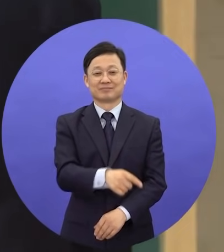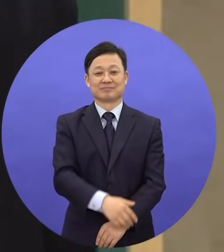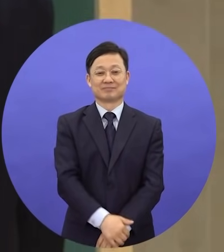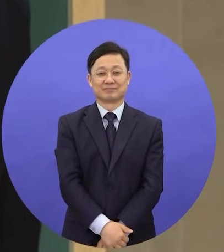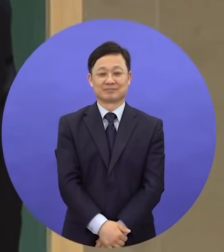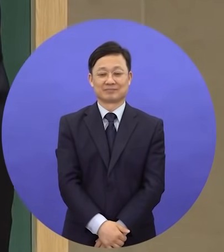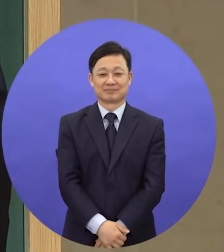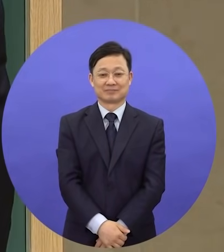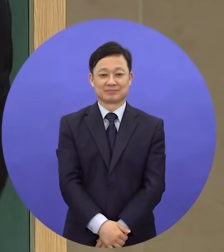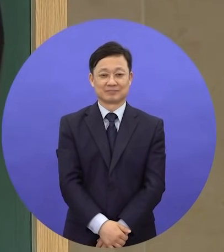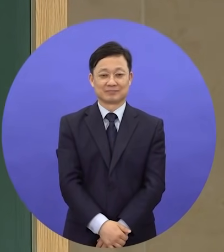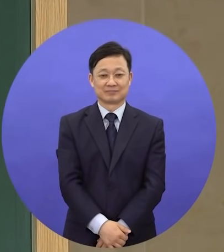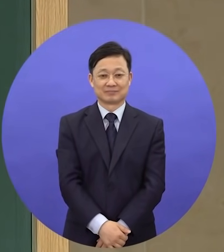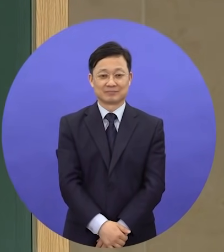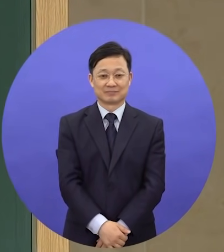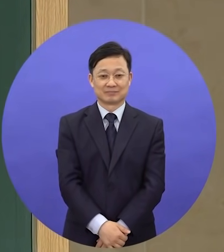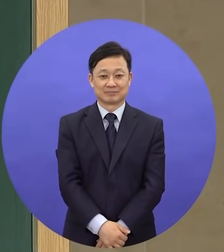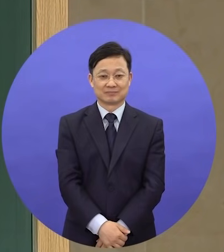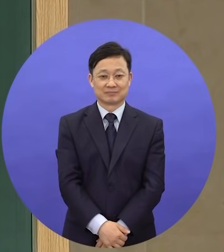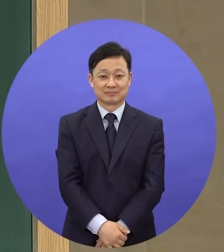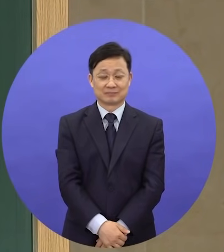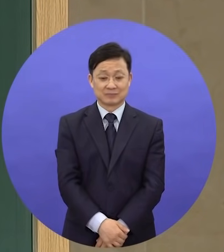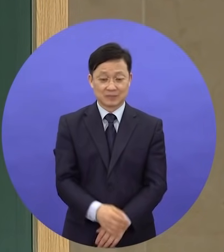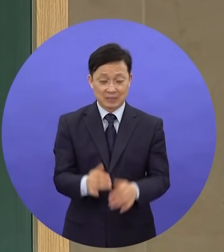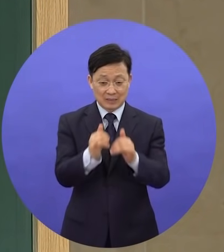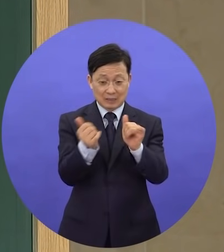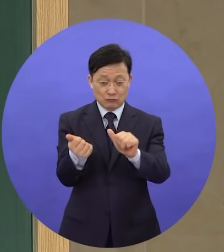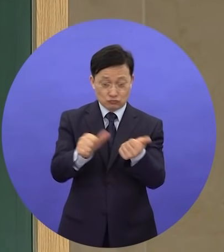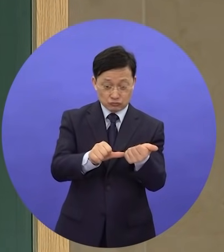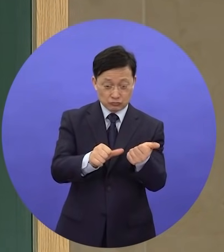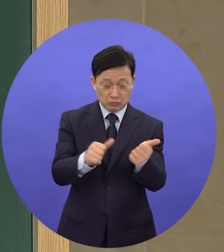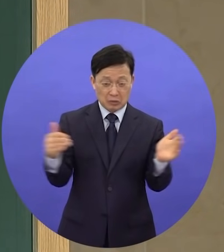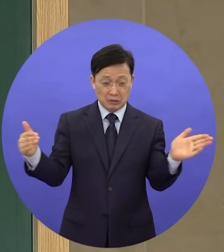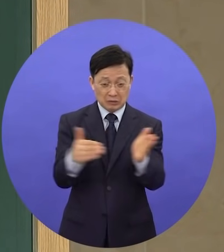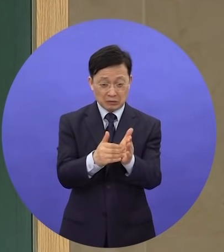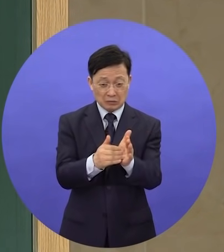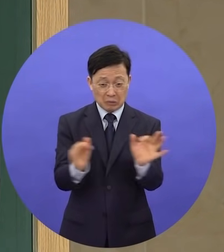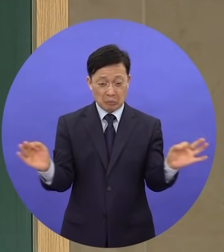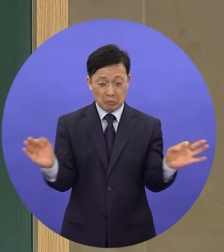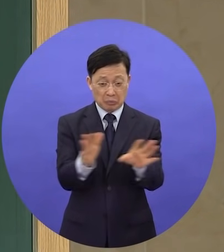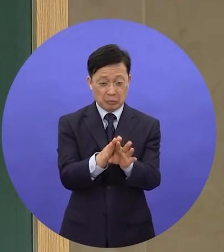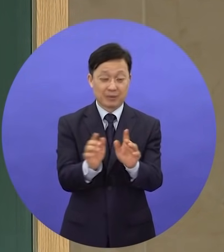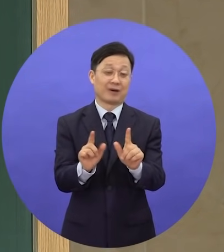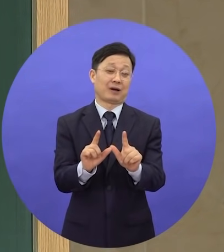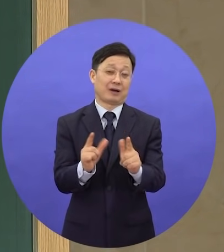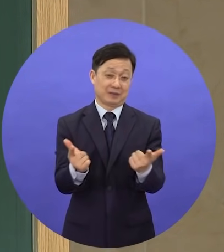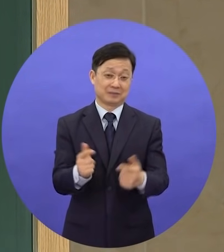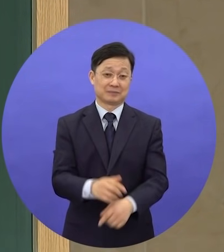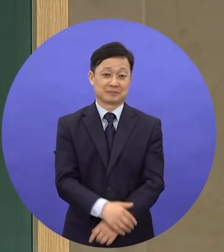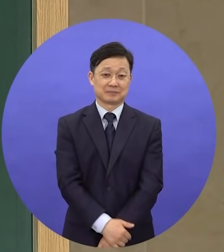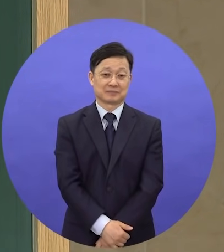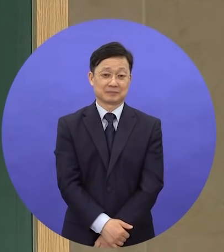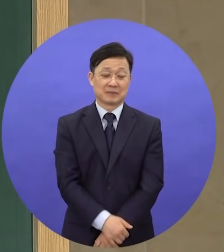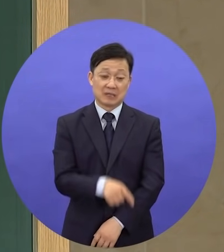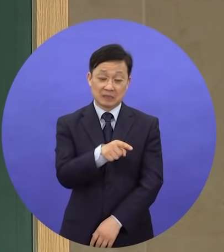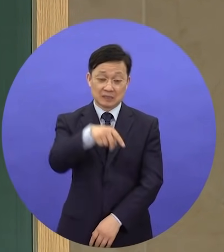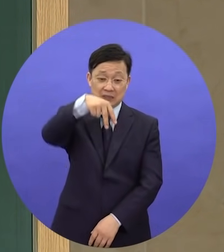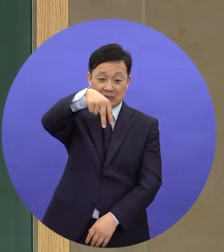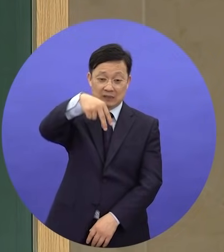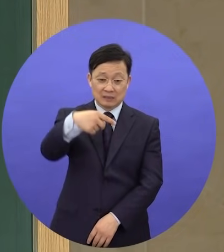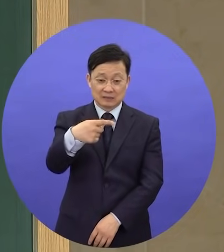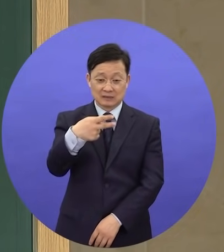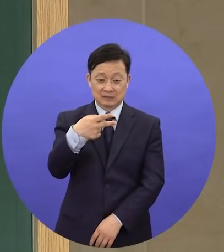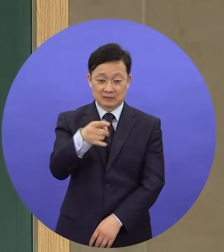he fell asleep. 우리 인간은 죽음 끝난 줄 알지만 끝이 나지 않습니다. But we humans think that death is the end, but it's not the end. 이 스데반의